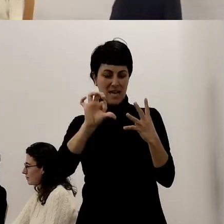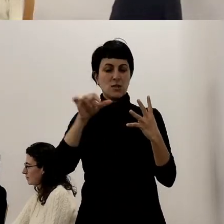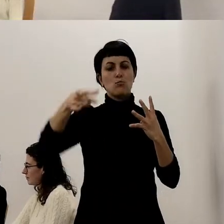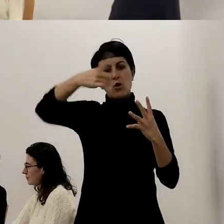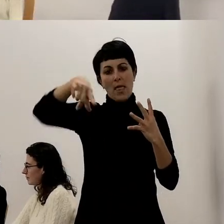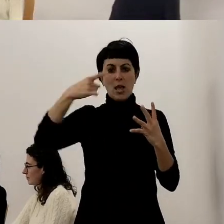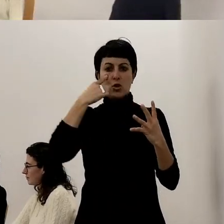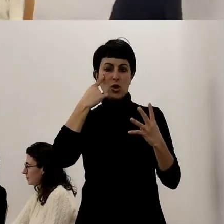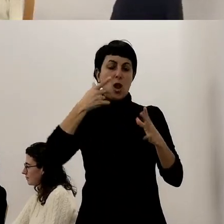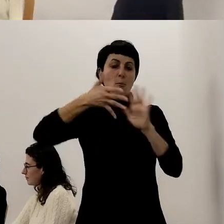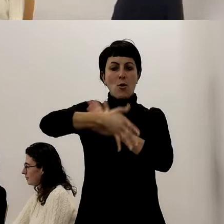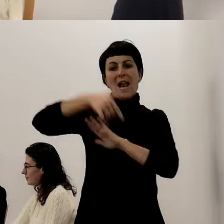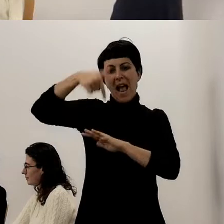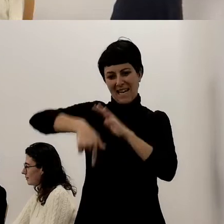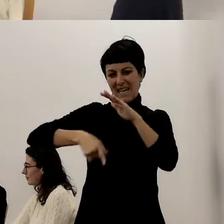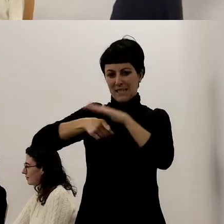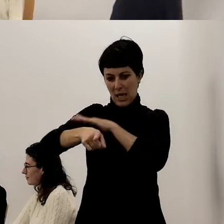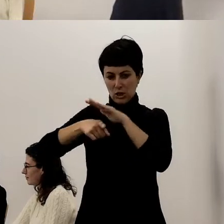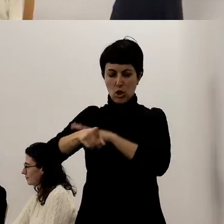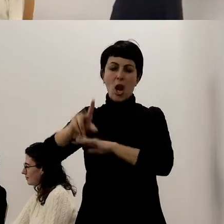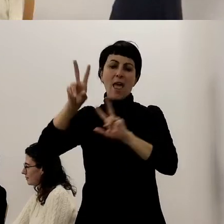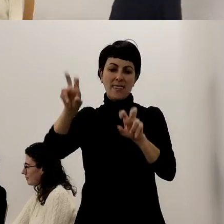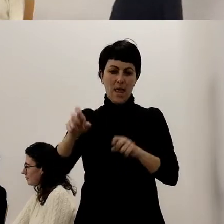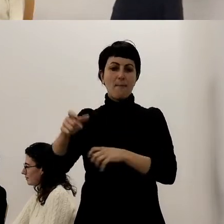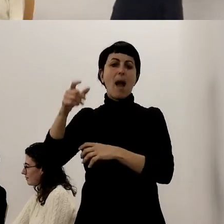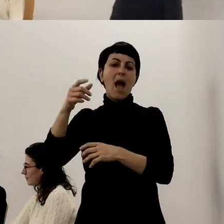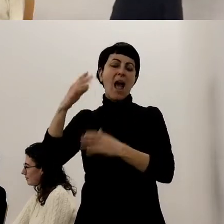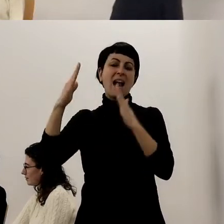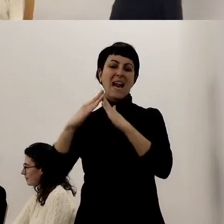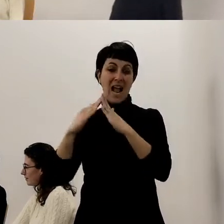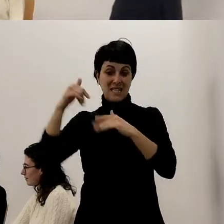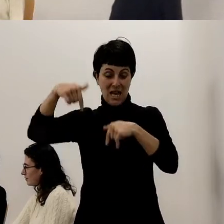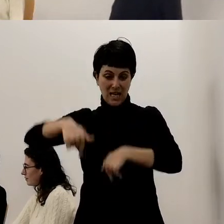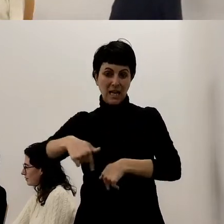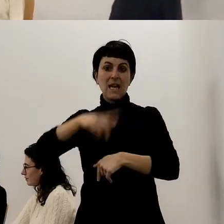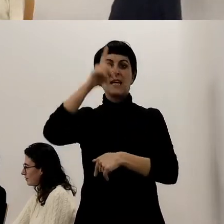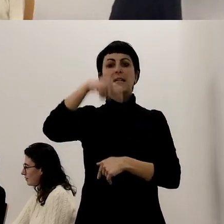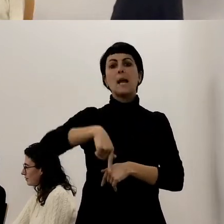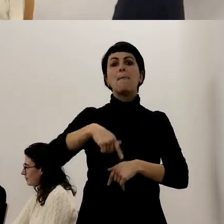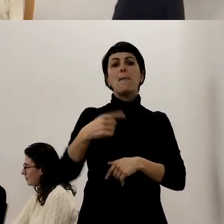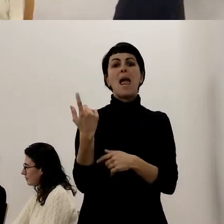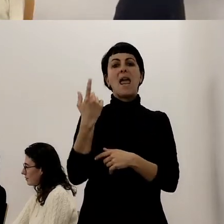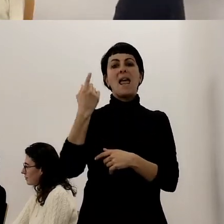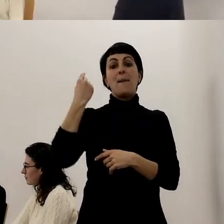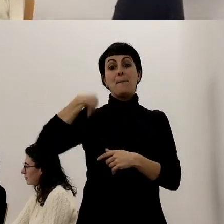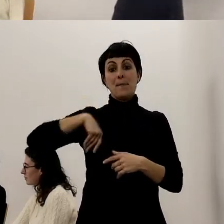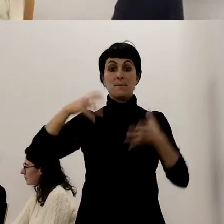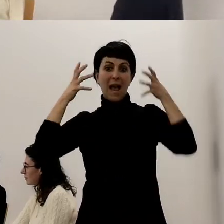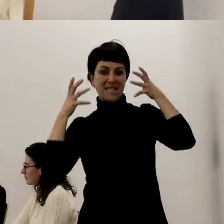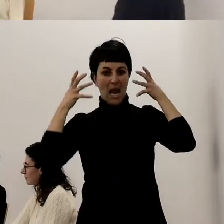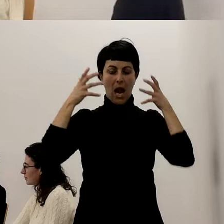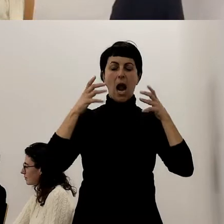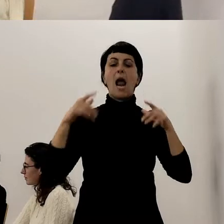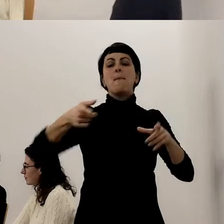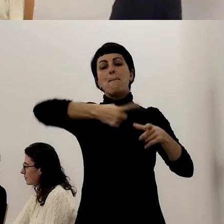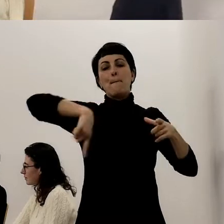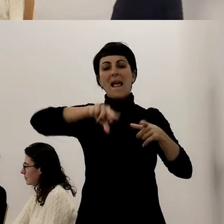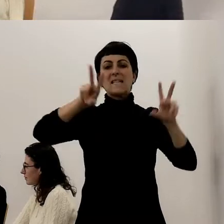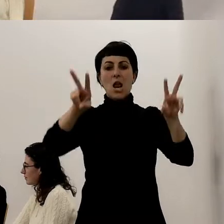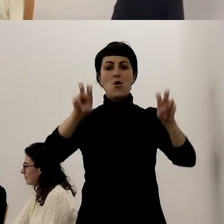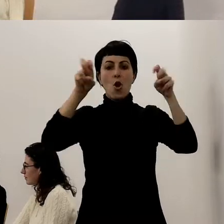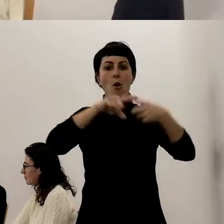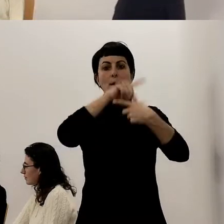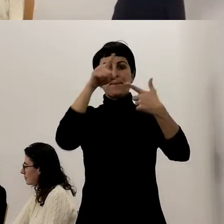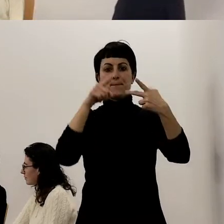és gestora de la Casa dels Entremesos i gegantera de l'Associació de Festes de la Plaça Nova. Després tenim la Clara Ràfols, que